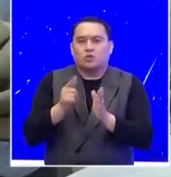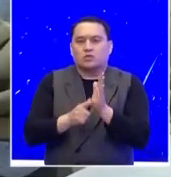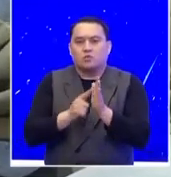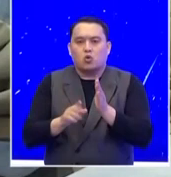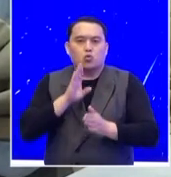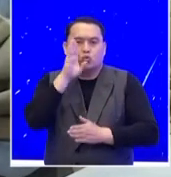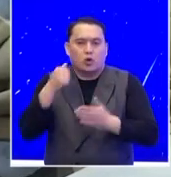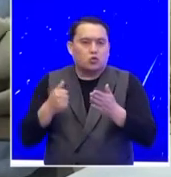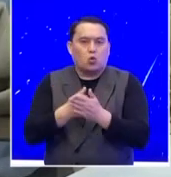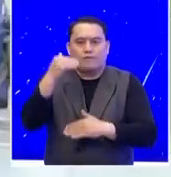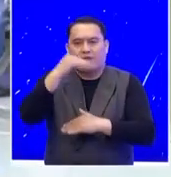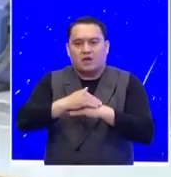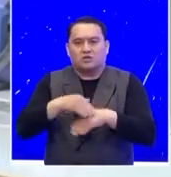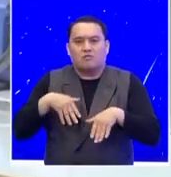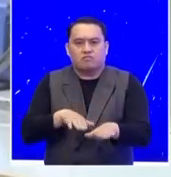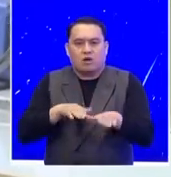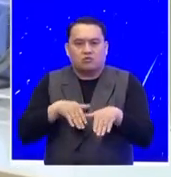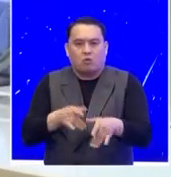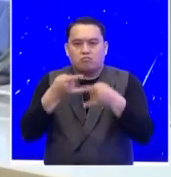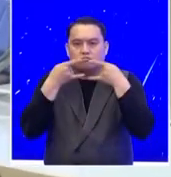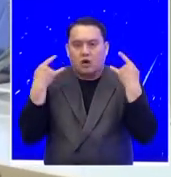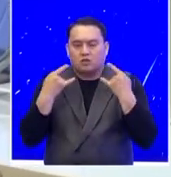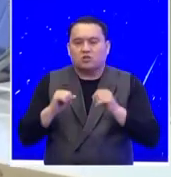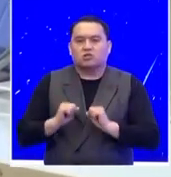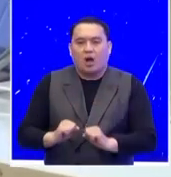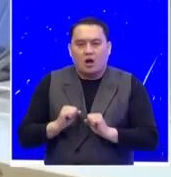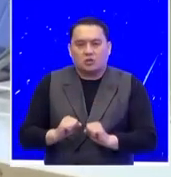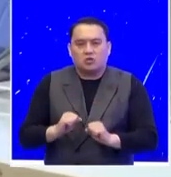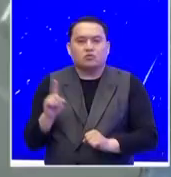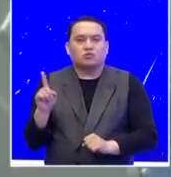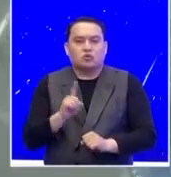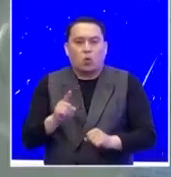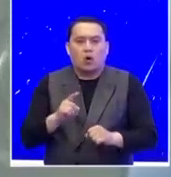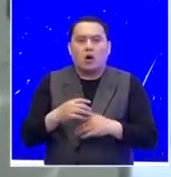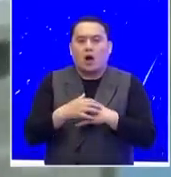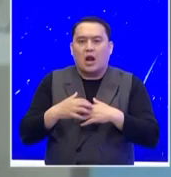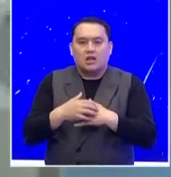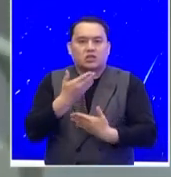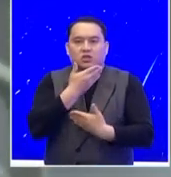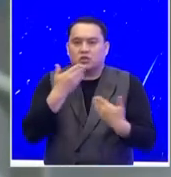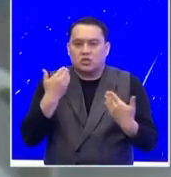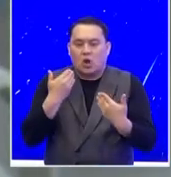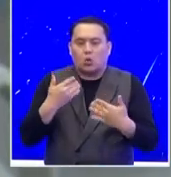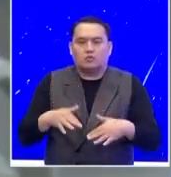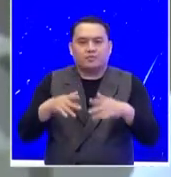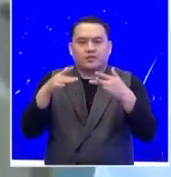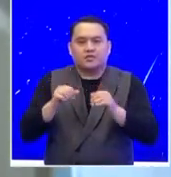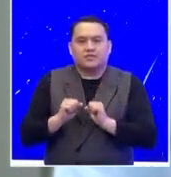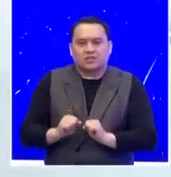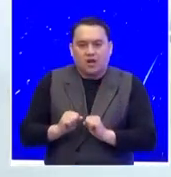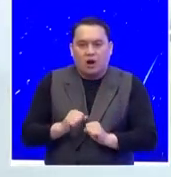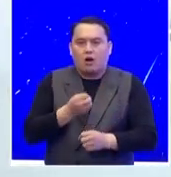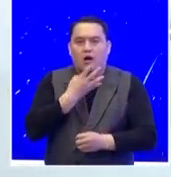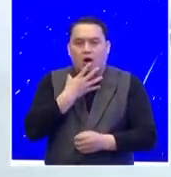утра до вечера заняты пошивом многоразовых масок. Материал защитного средства является гипоаллергенным, обладает пылезащитными свойствами и